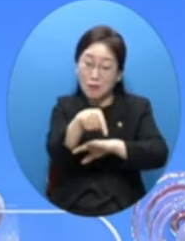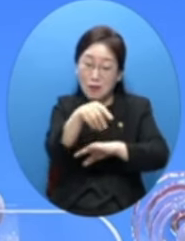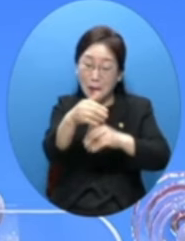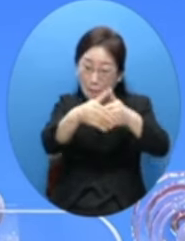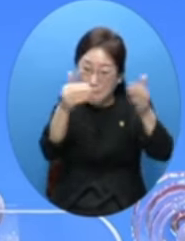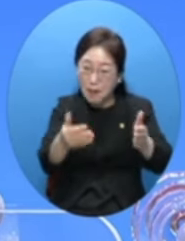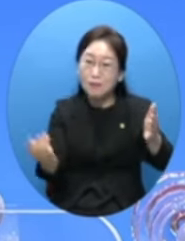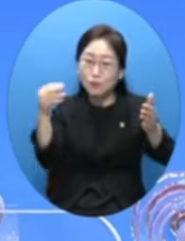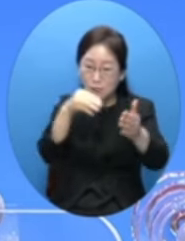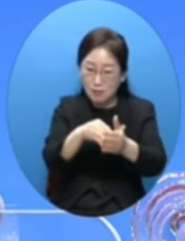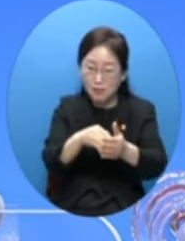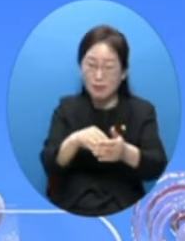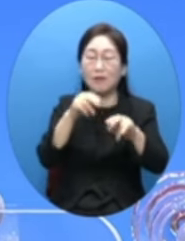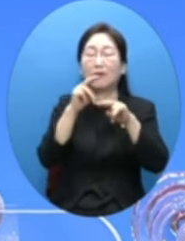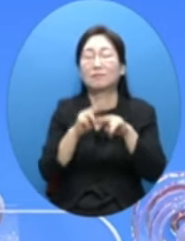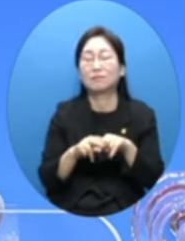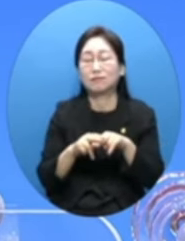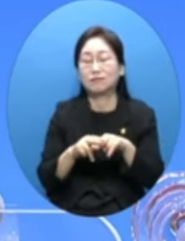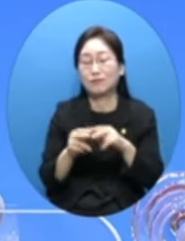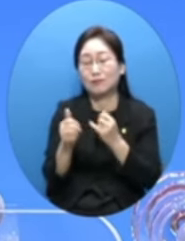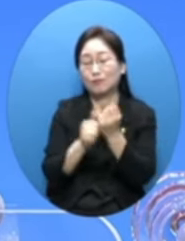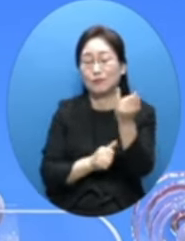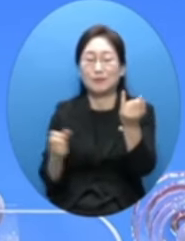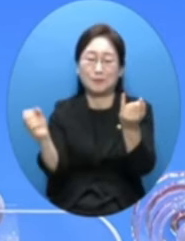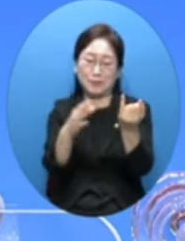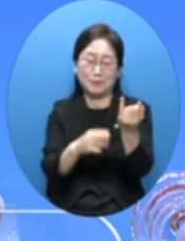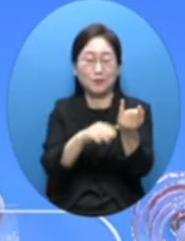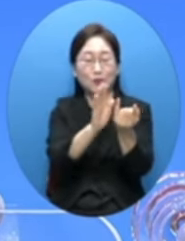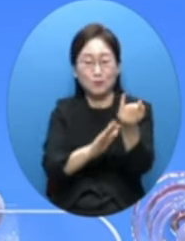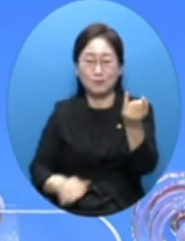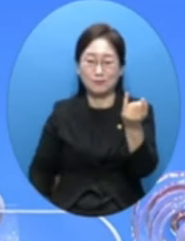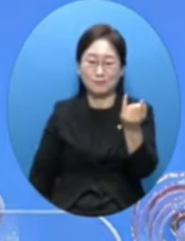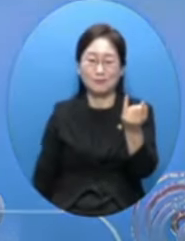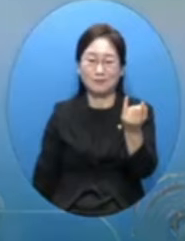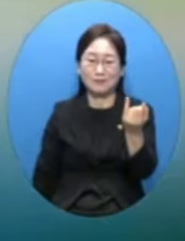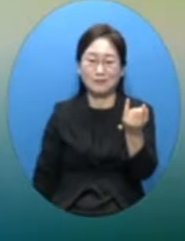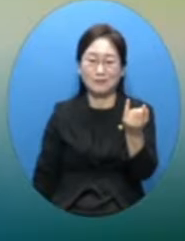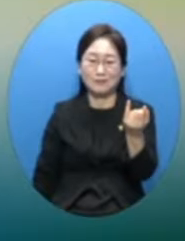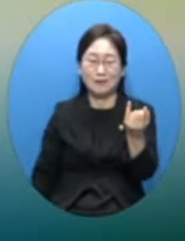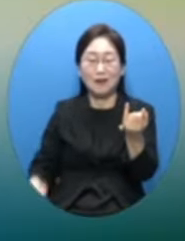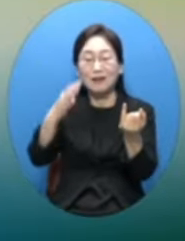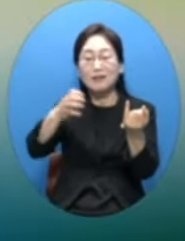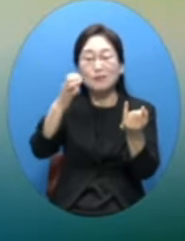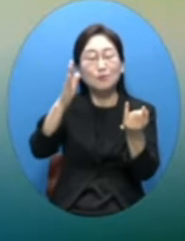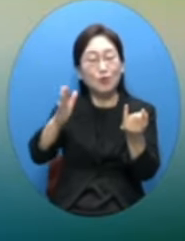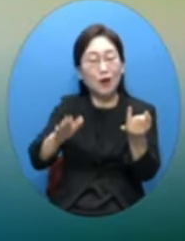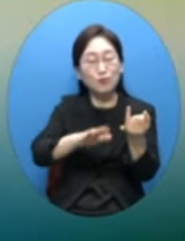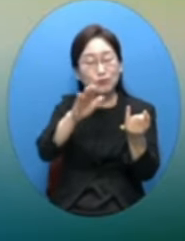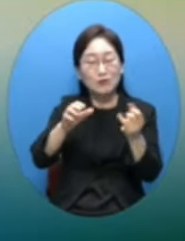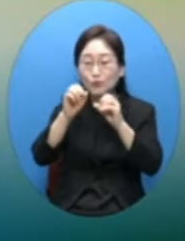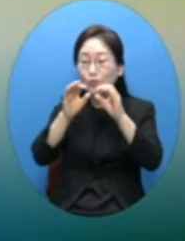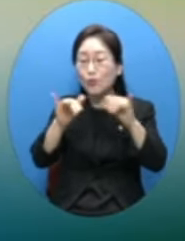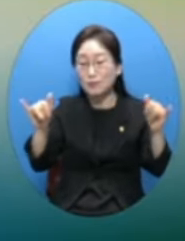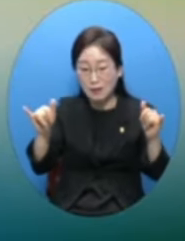앉아서 부인에게 이렇게 말했습니다. 여보, 40년 동안 우리는 선교사를